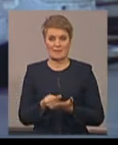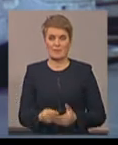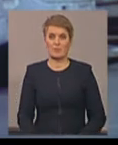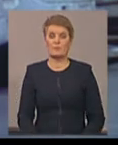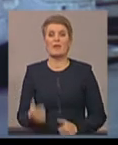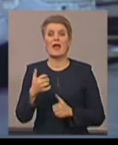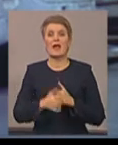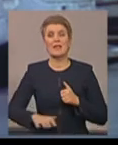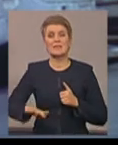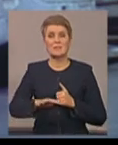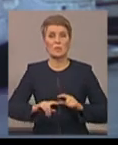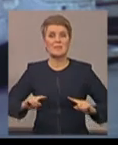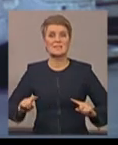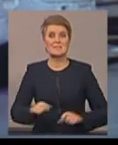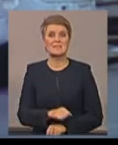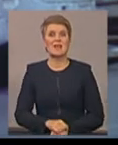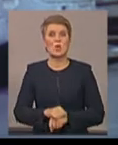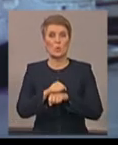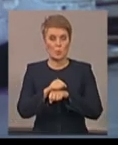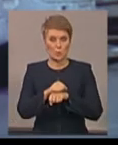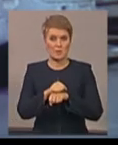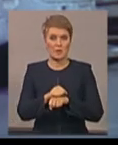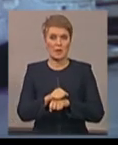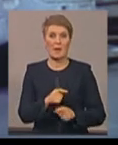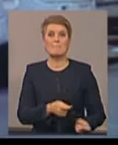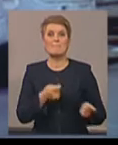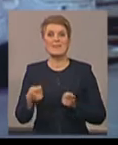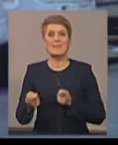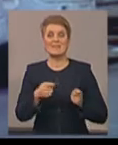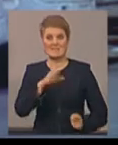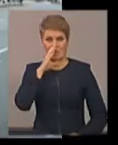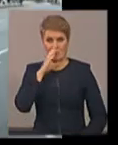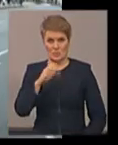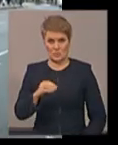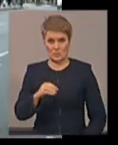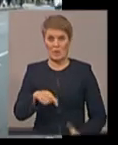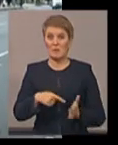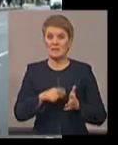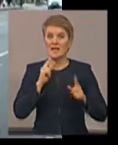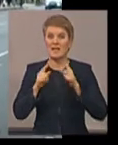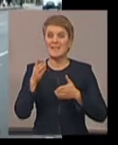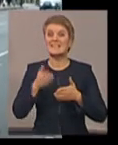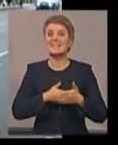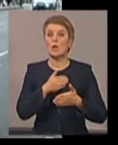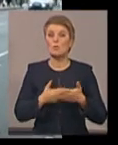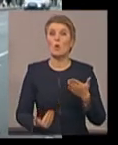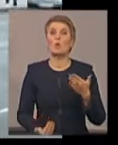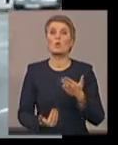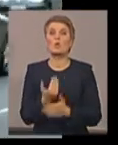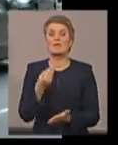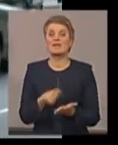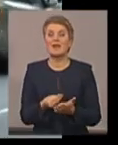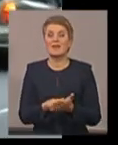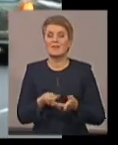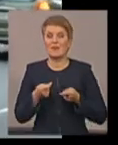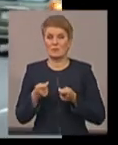У Херсоні страйкують перевізники. Водії маршруток масово не вийшли на рейси, бо міська рада скасувала нові тарифи на проїзд. Замість 5 гривень знову